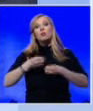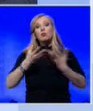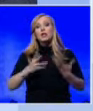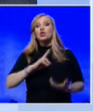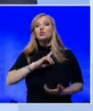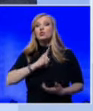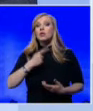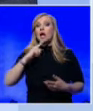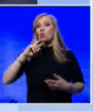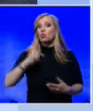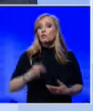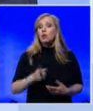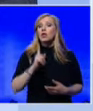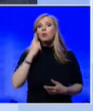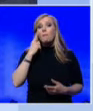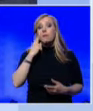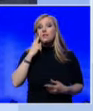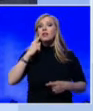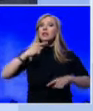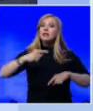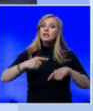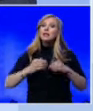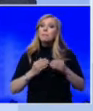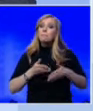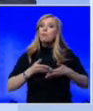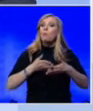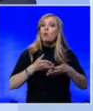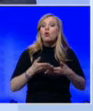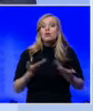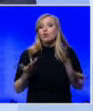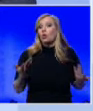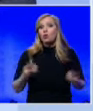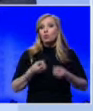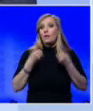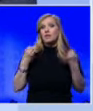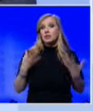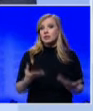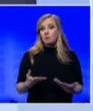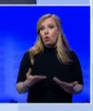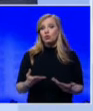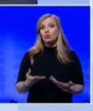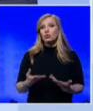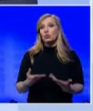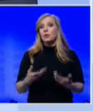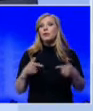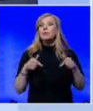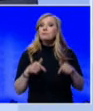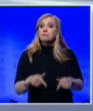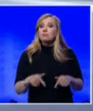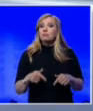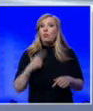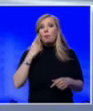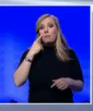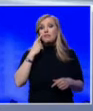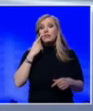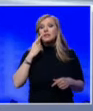отговорни и се опитват да компенсират, доколкото е възможно, каквито възможности дават бизнесите им,